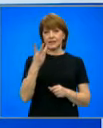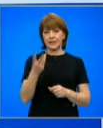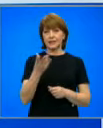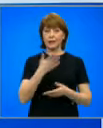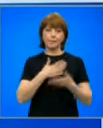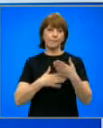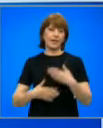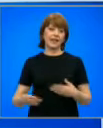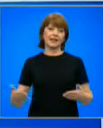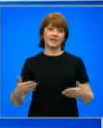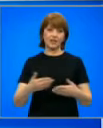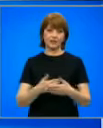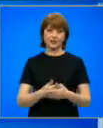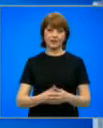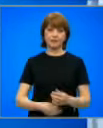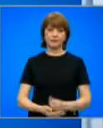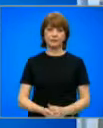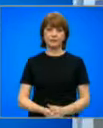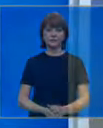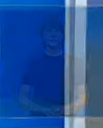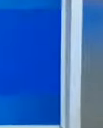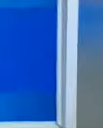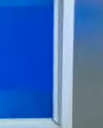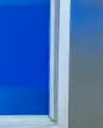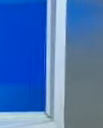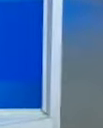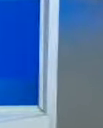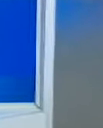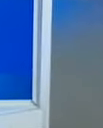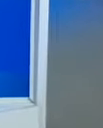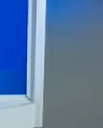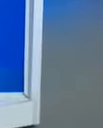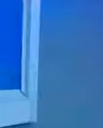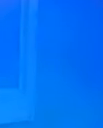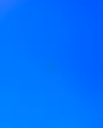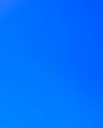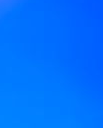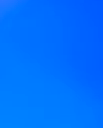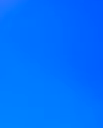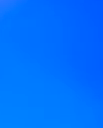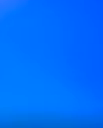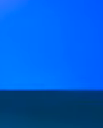часа. Приятна вечер от нас. Довиждане.